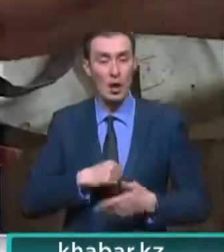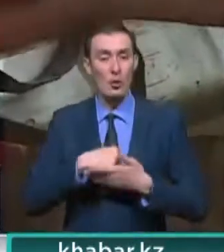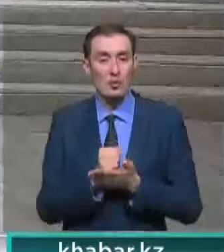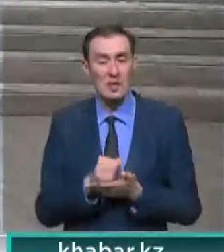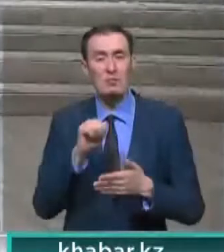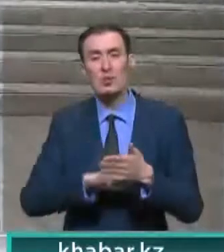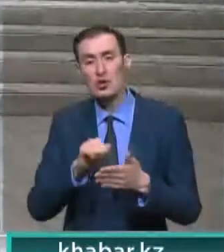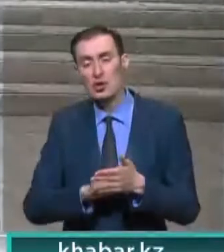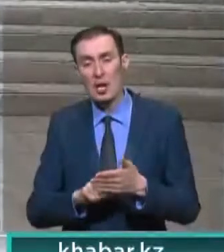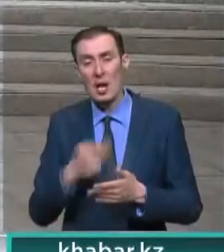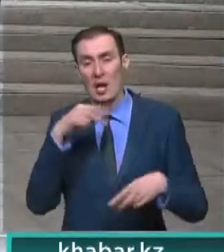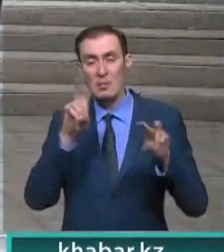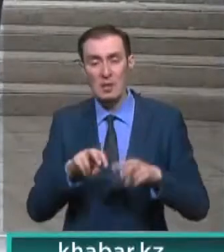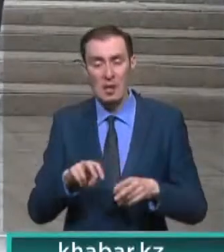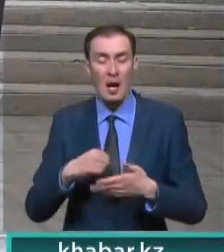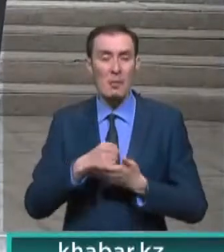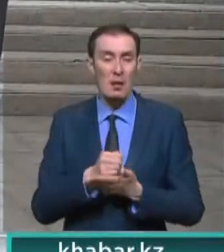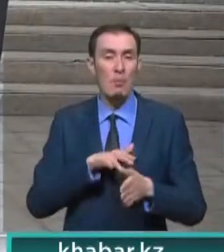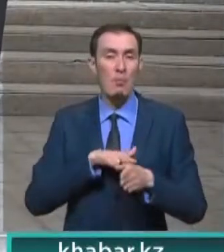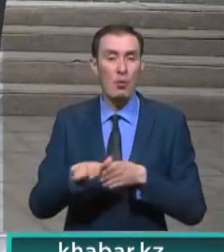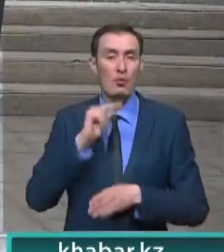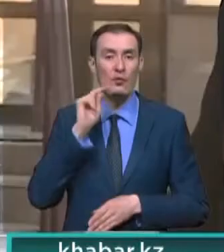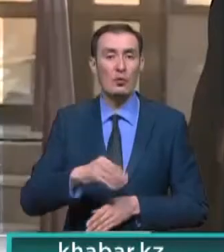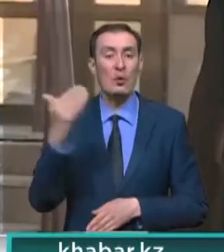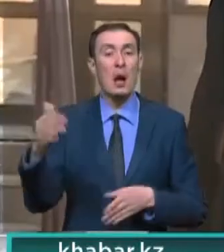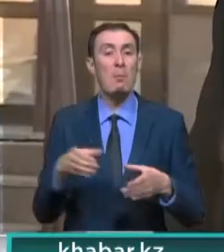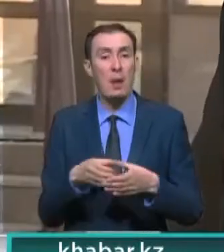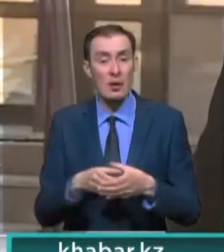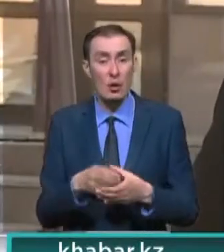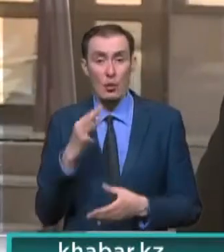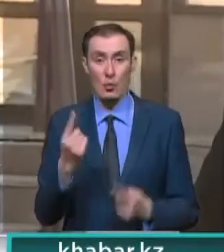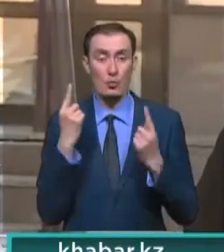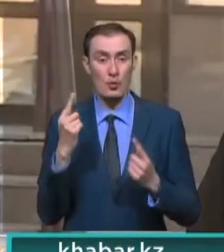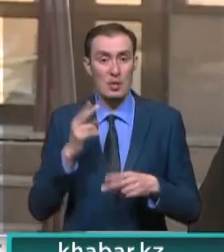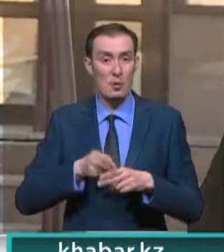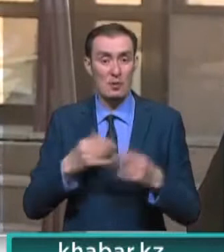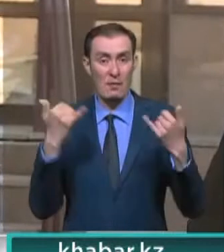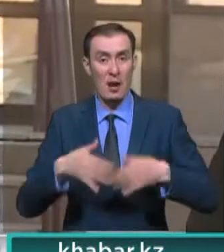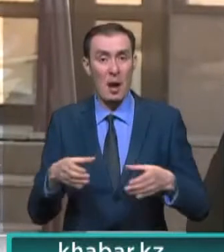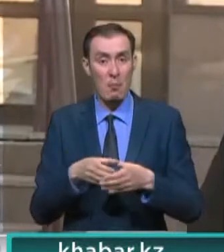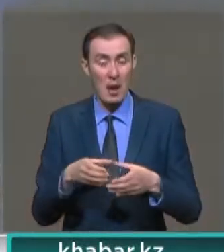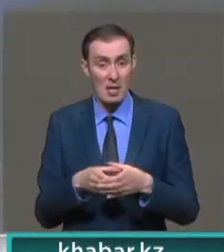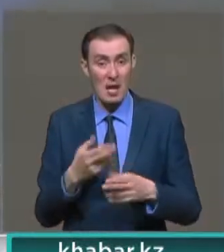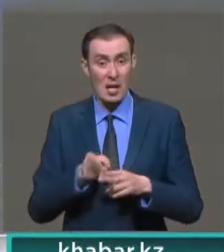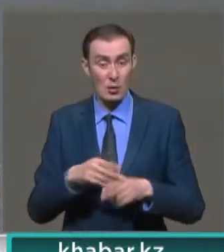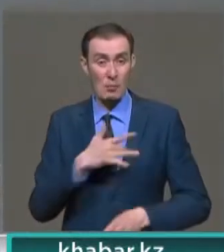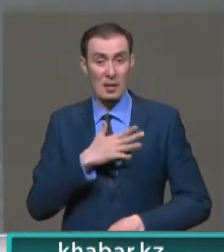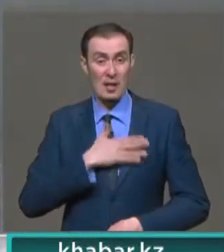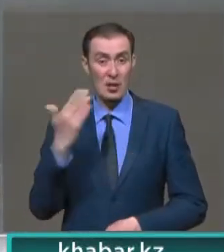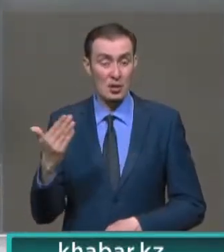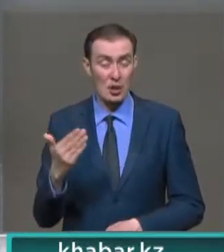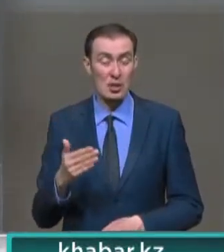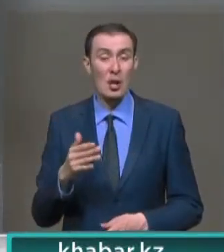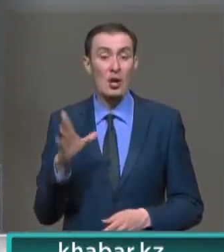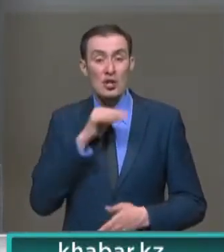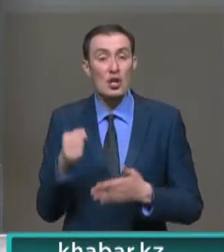все обстоятельства, эксперты определили полную вину работодателя. Однако крупнейшей металлургической компании страны, которой принадлежит шахта,